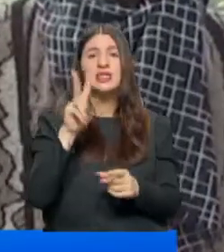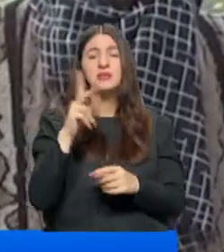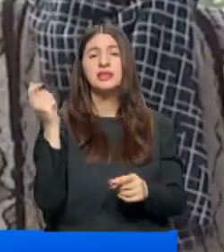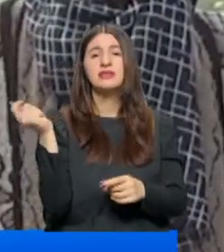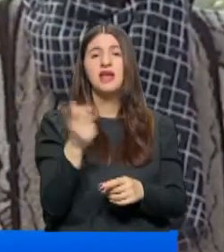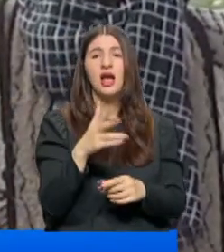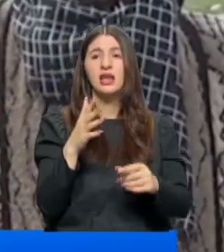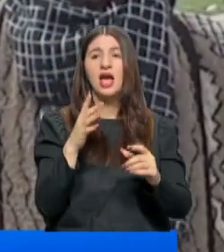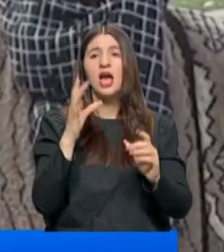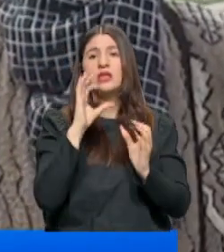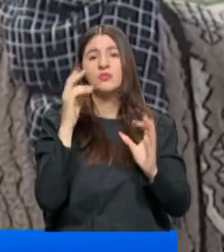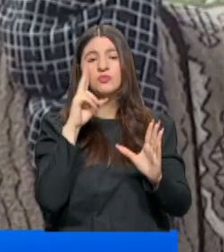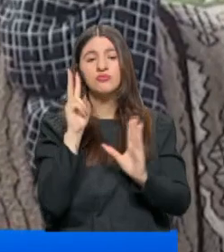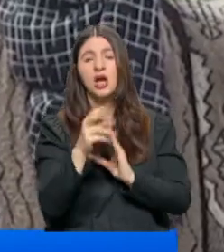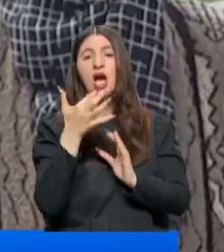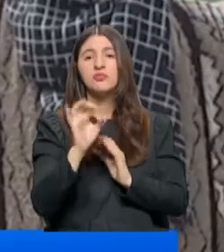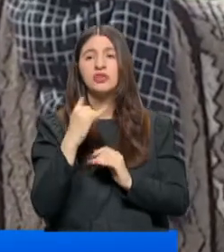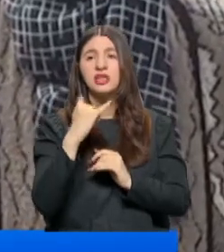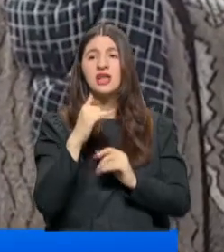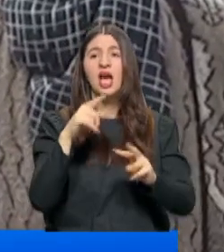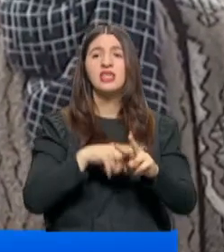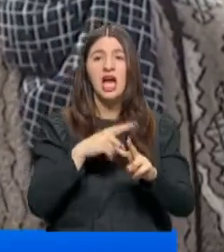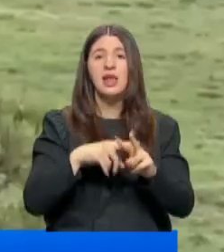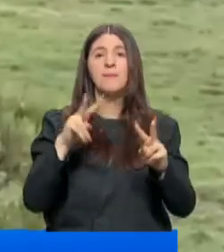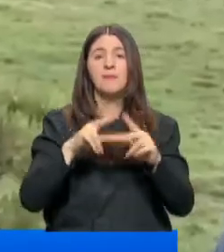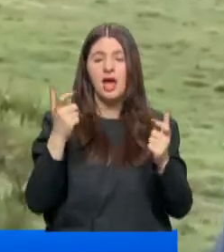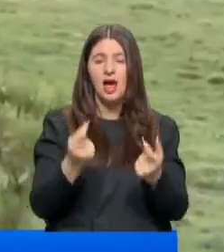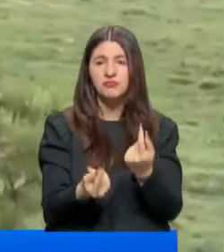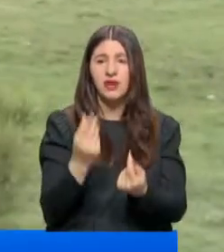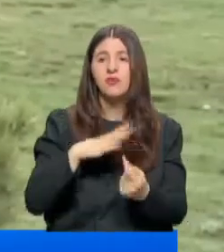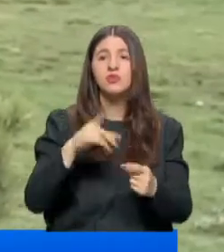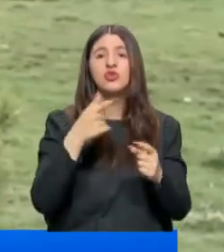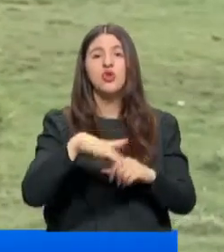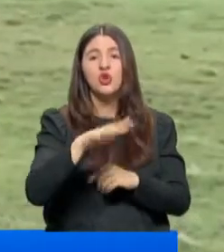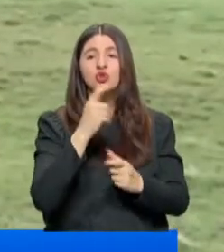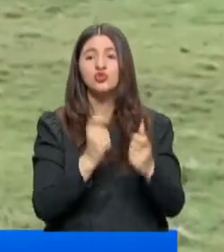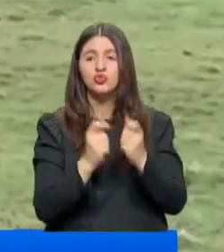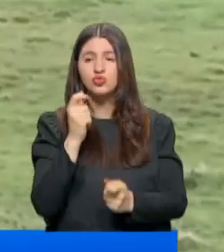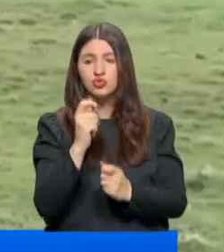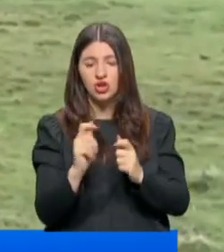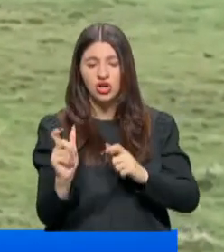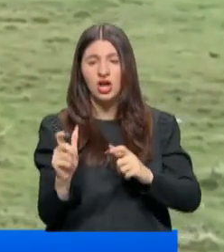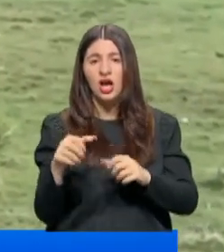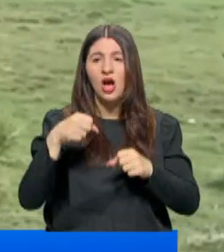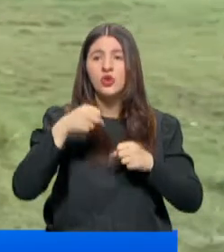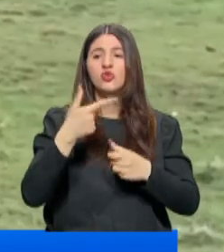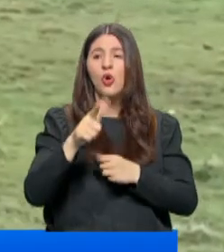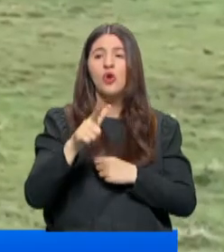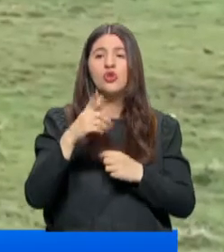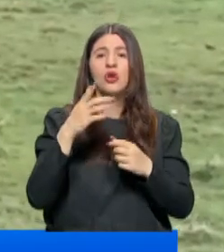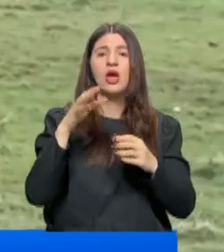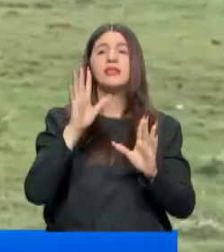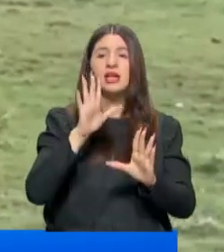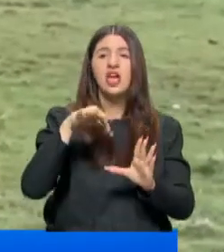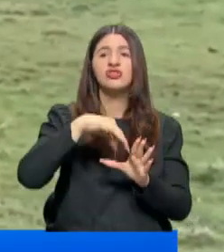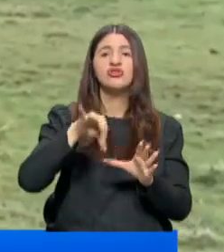tane tescilli 60'a yakın yayla ve mera var. Buradaki köylüyü süt taşıyan köylü pozisyondan çıkartıp çay